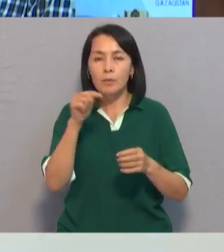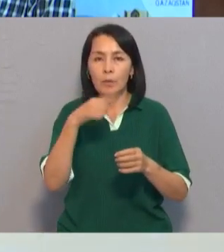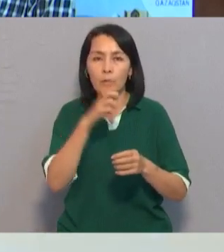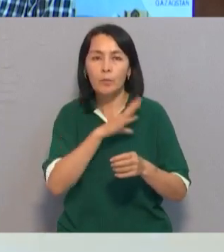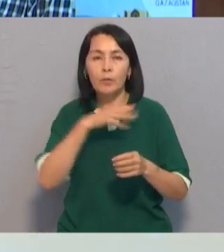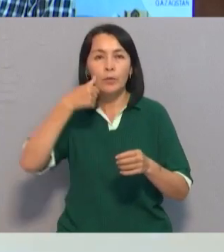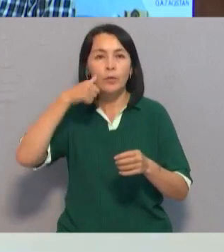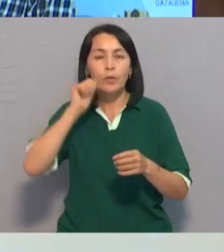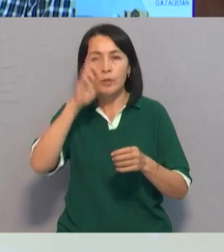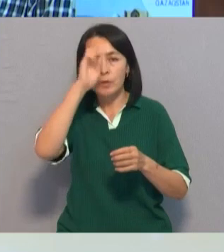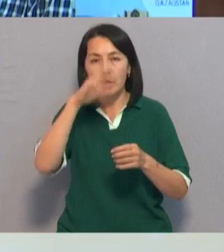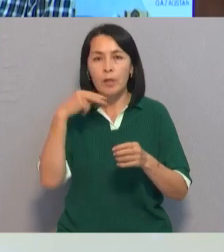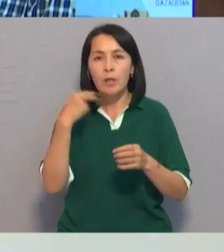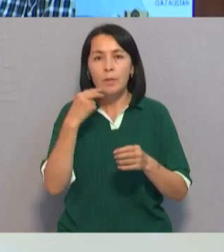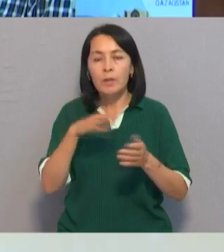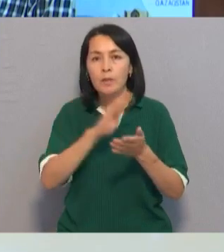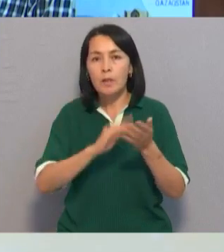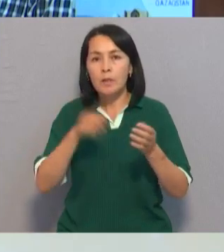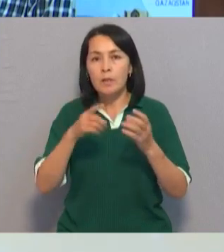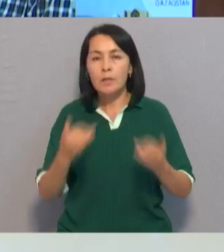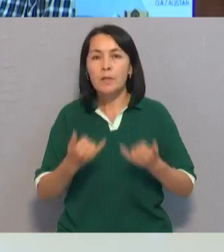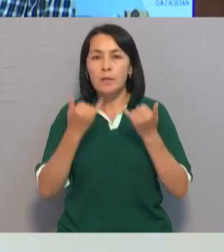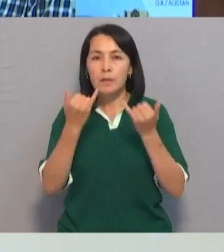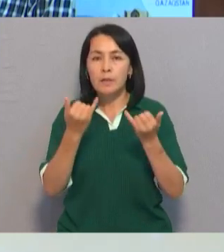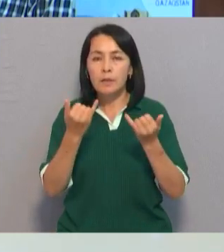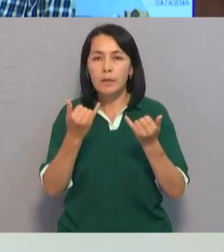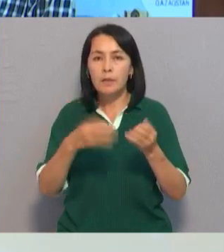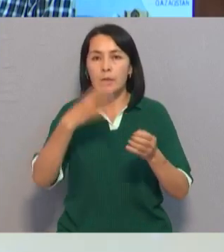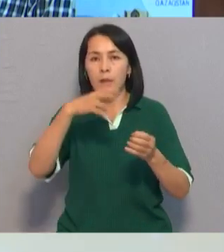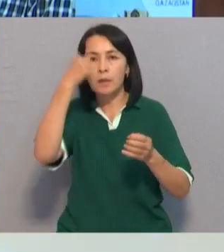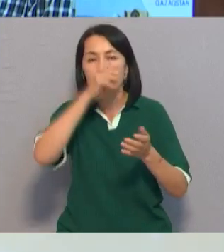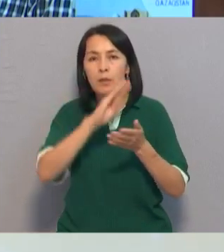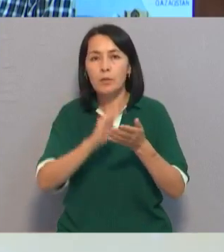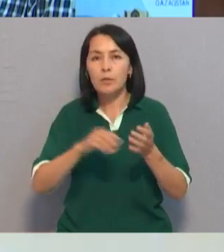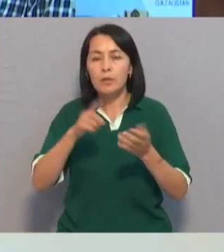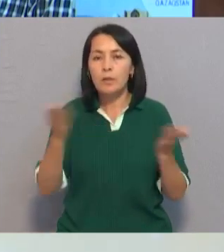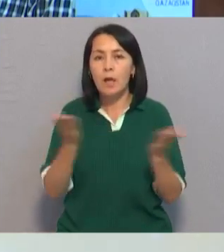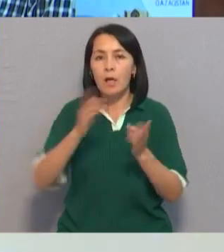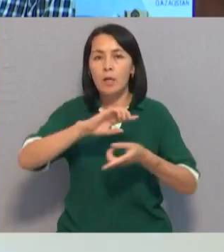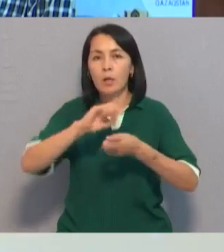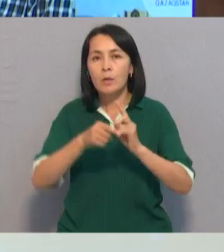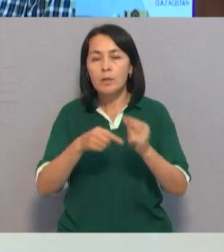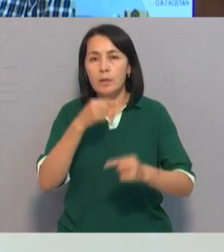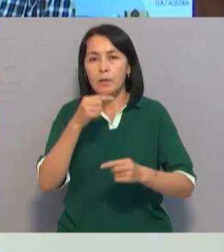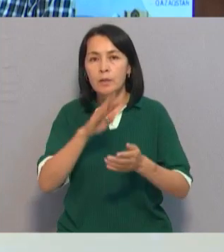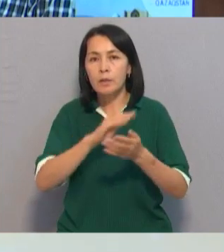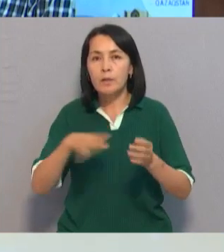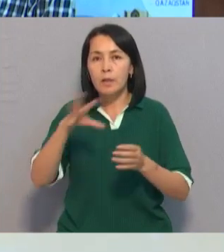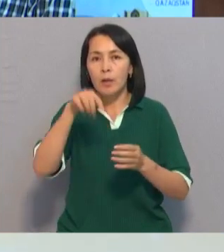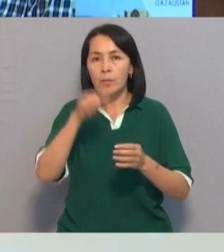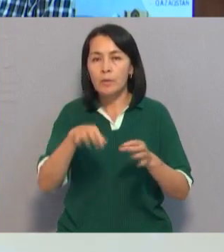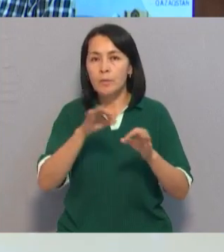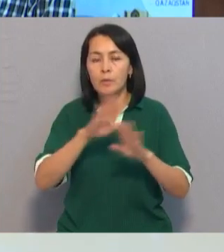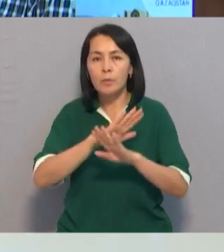дейді. Күні кеше ел президентінен бақ саласындағы сыйлығын алып келді. 40 жылда журналистика қалай өзгерді? Тілшінің бәрі